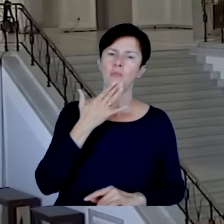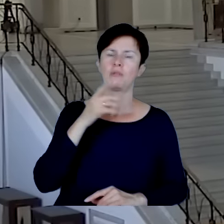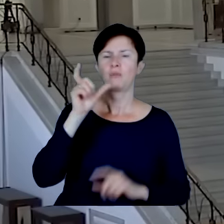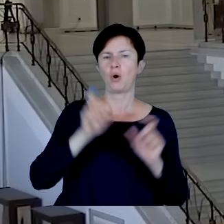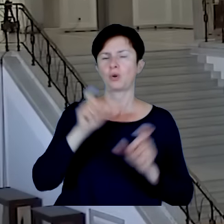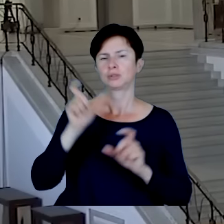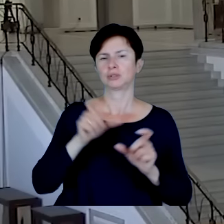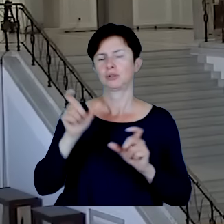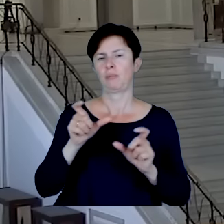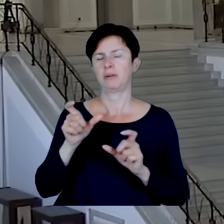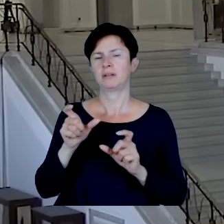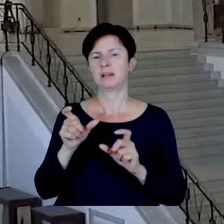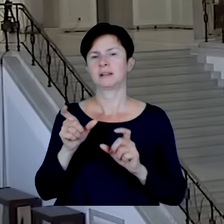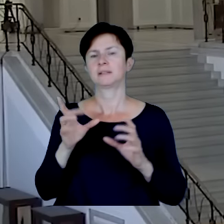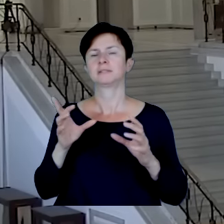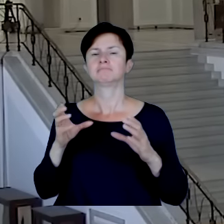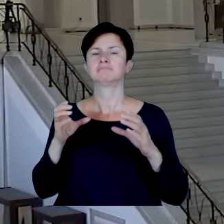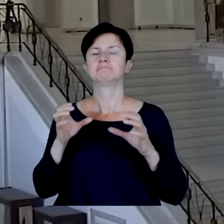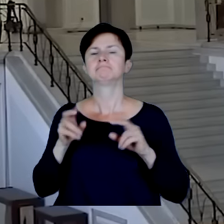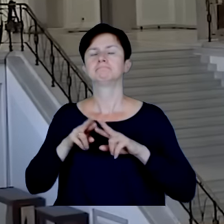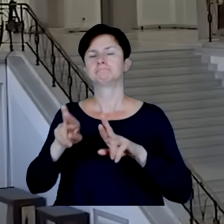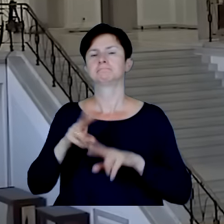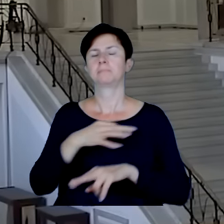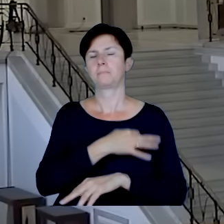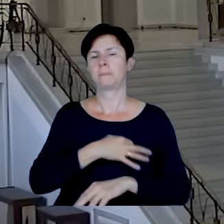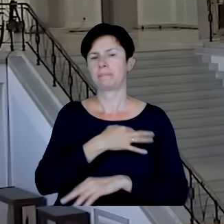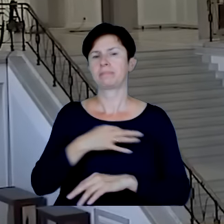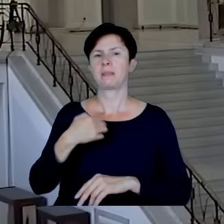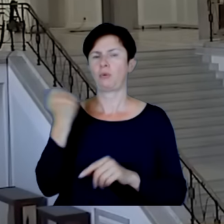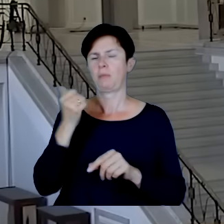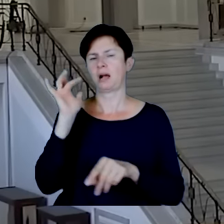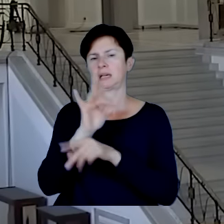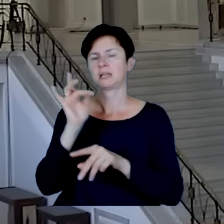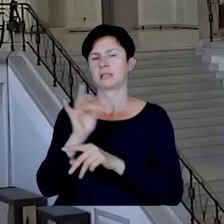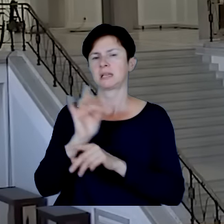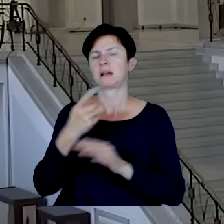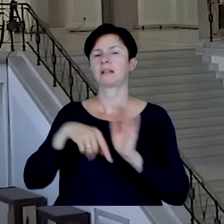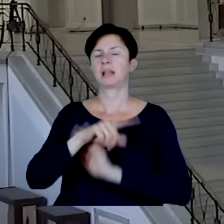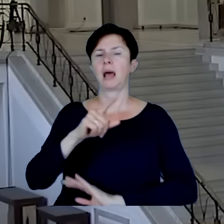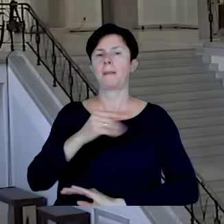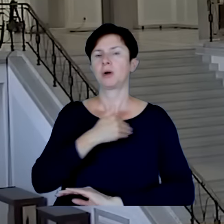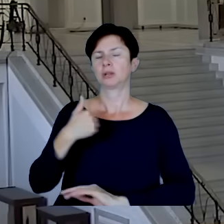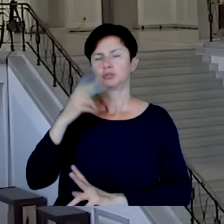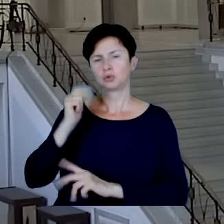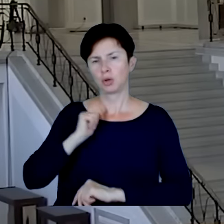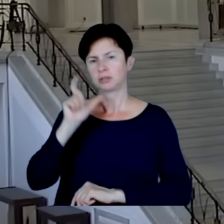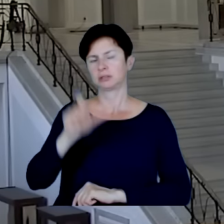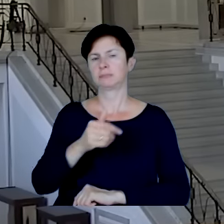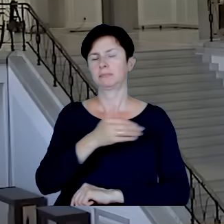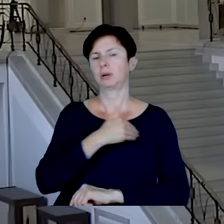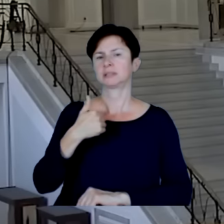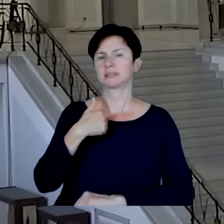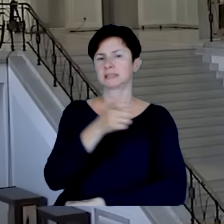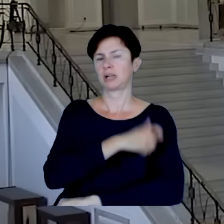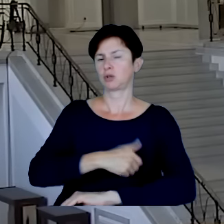związanych z konkretnym obozem politycznym, szkalujących polski mundur, uderzających w polskiego żołnierza czy polskich strażników